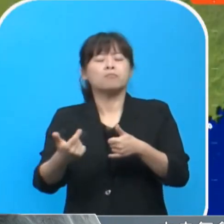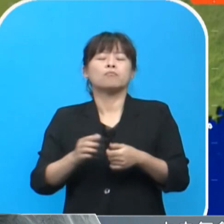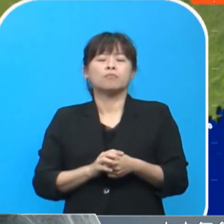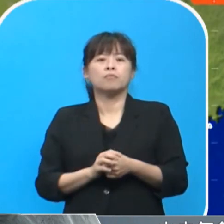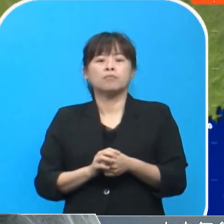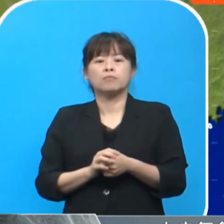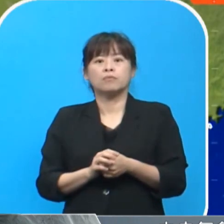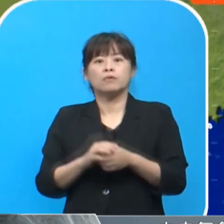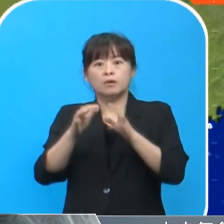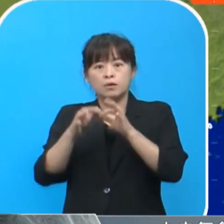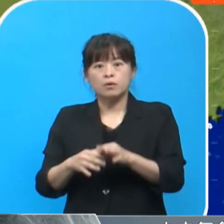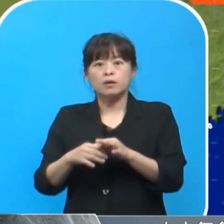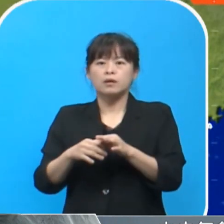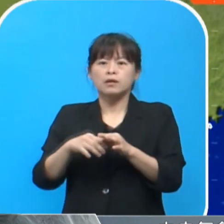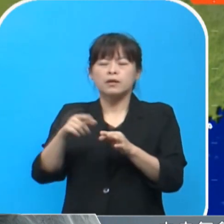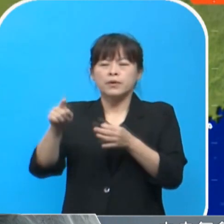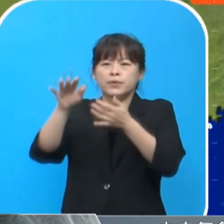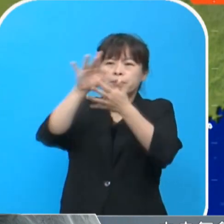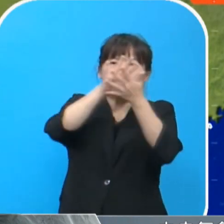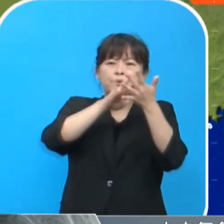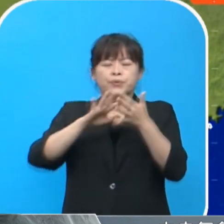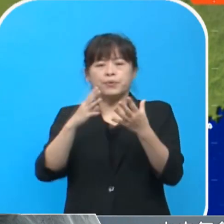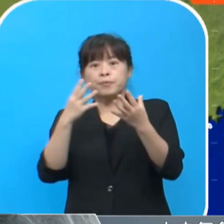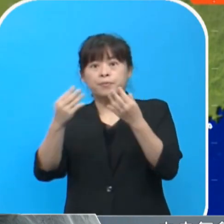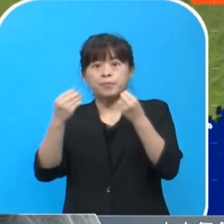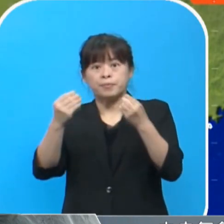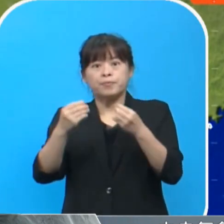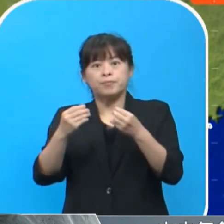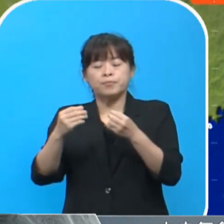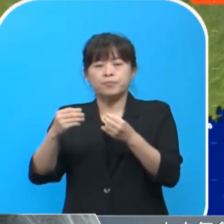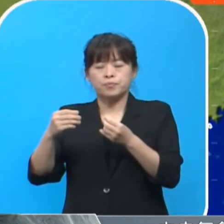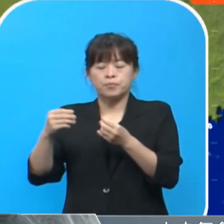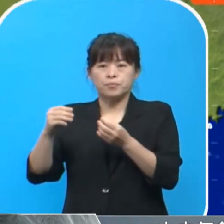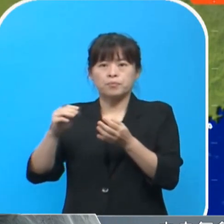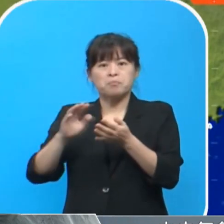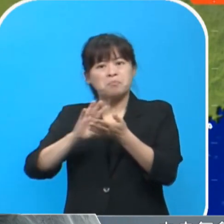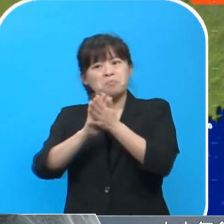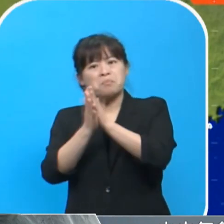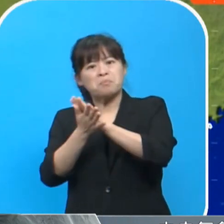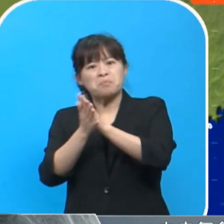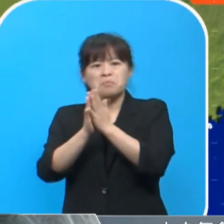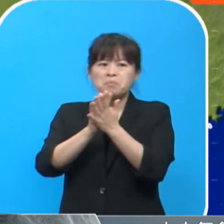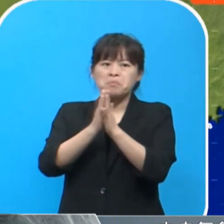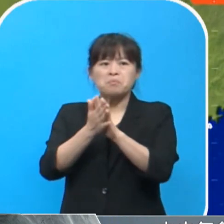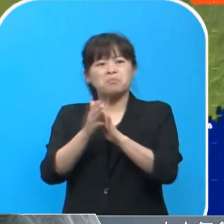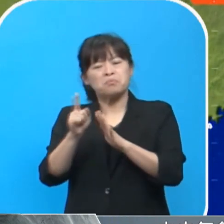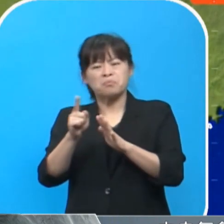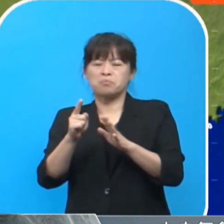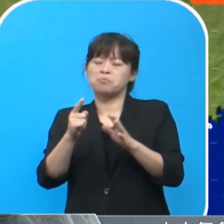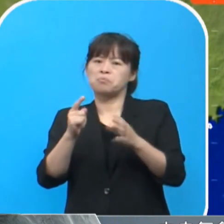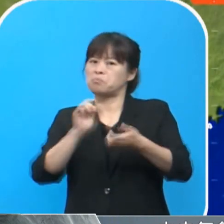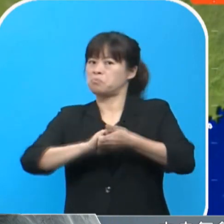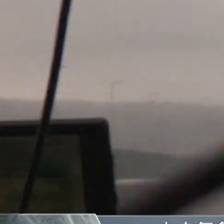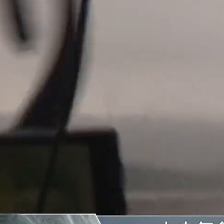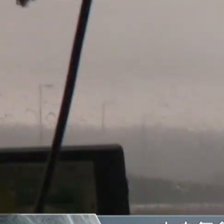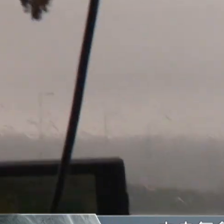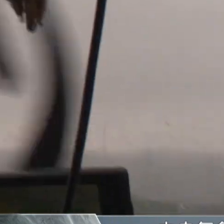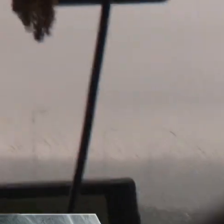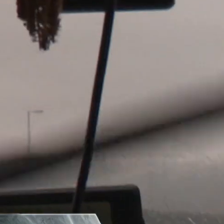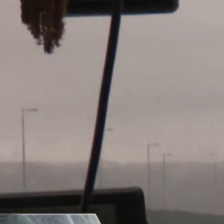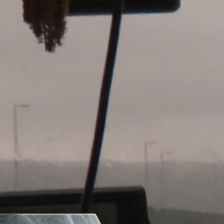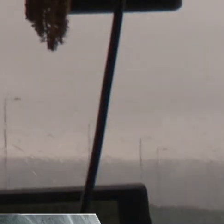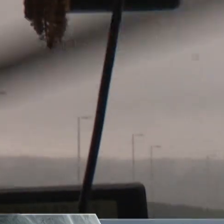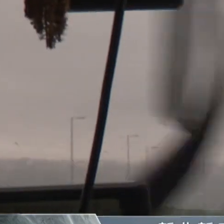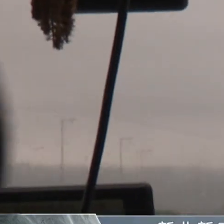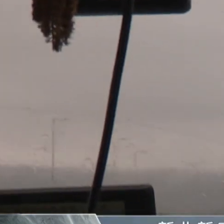哦，所以在导引气流比较不明显的状况下，那它的路径的变化可能会有一些些不确定性的存在。 气象